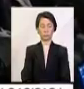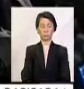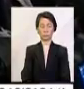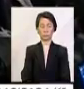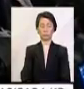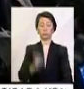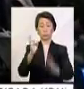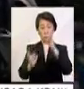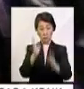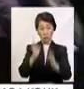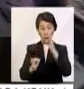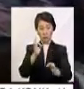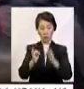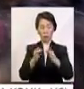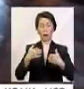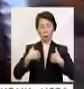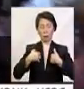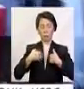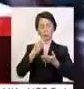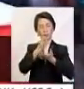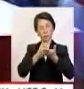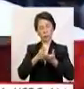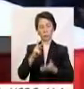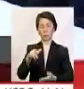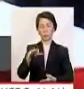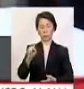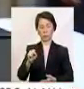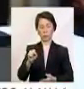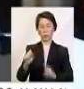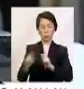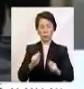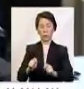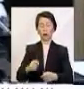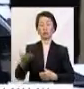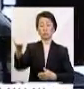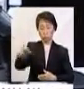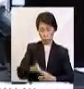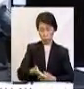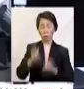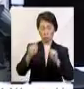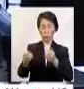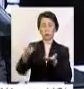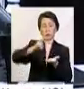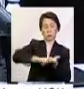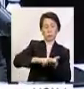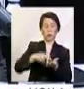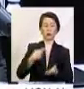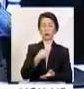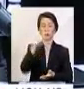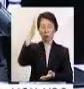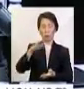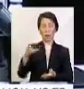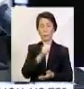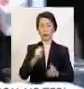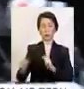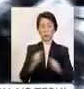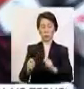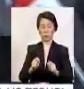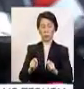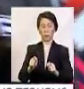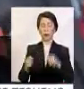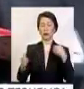If you have found some cases of corruption, you are welcome to report and we'll take action. But so